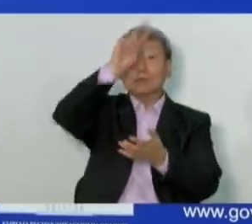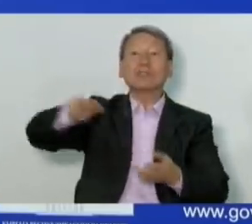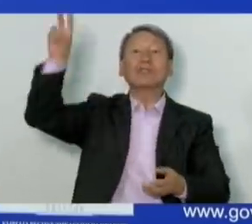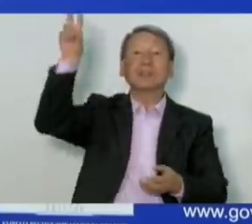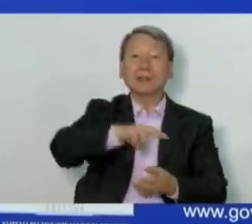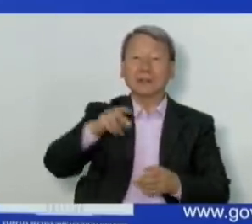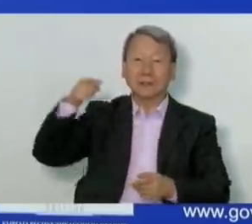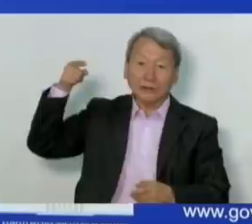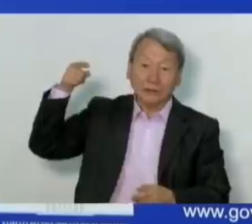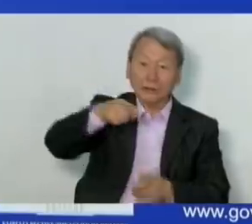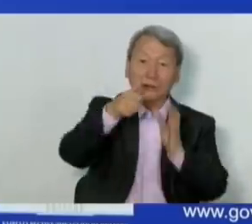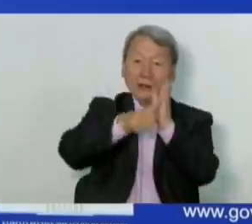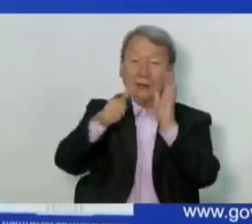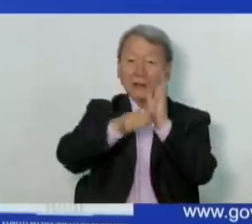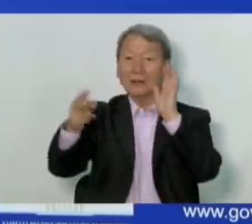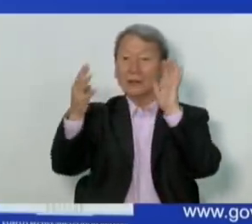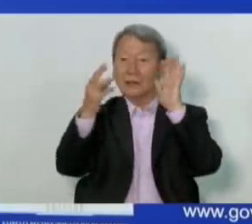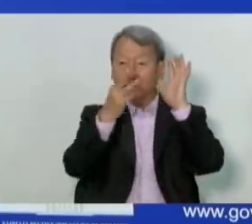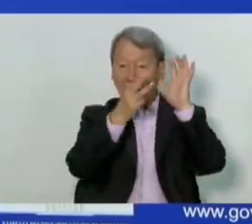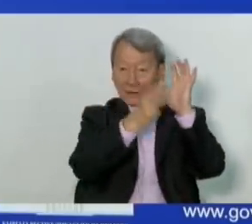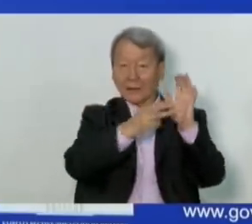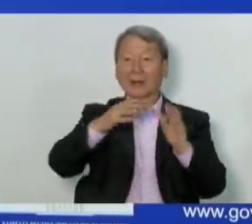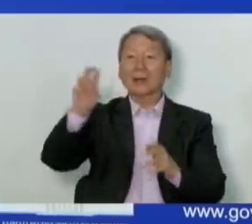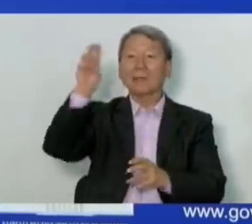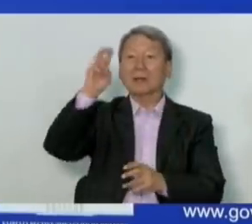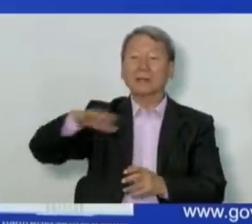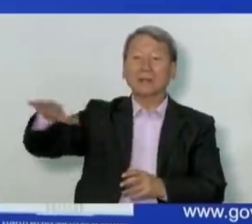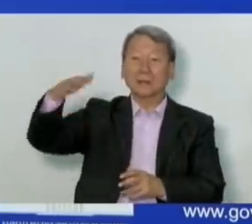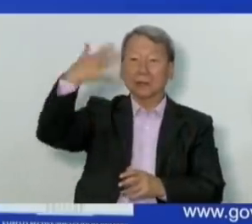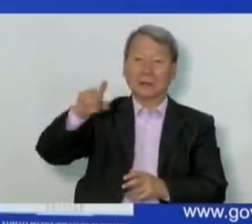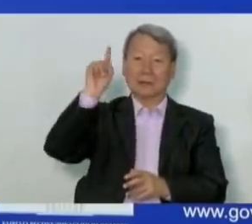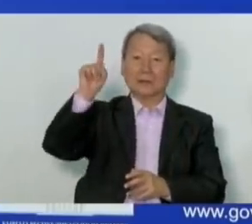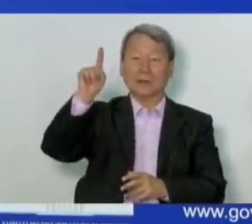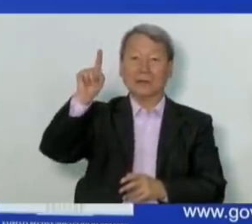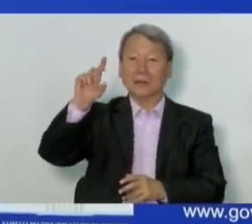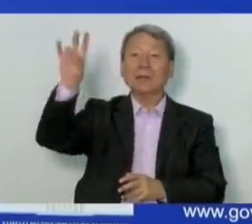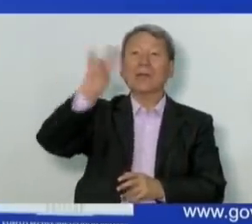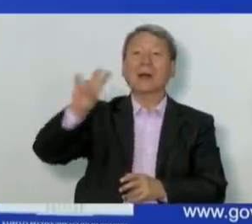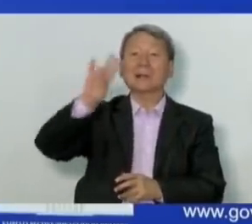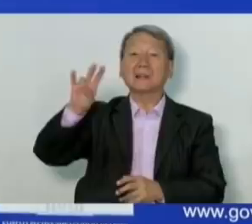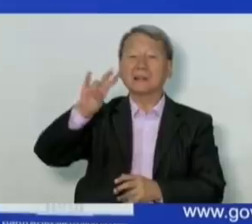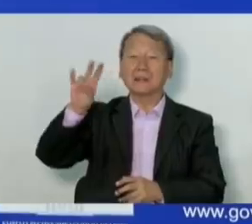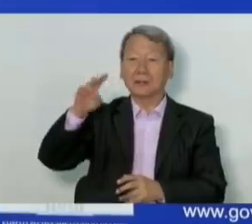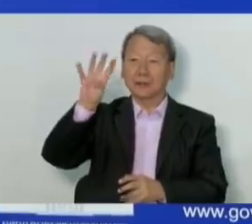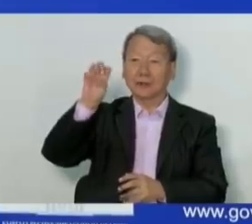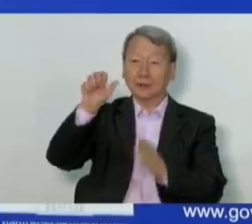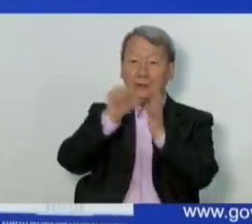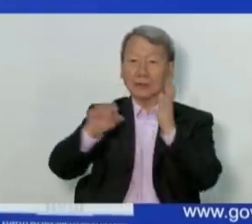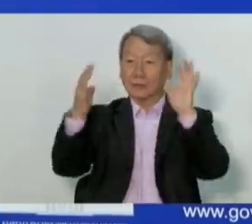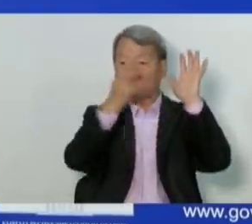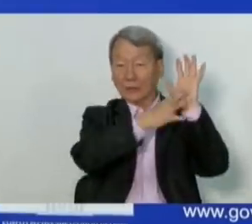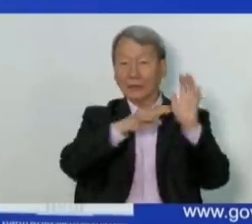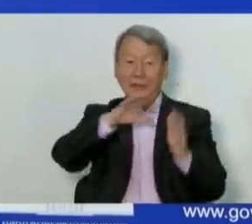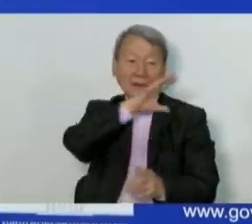шарында 1.670, Баткен облысында 51 ұчыр, Нарын облысында 469,